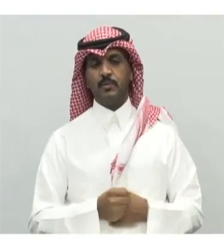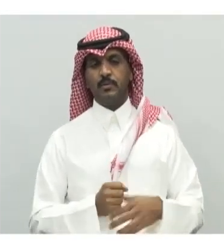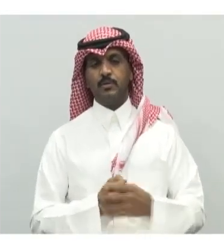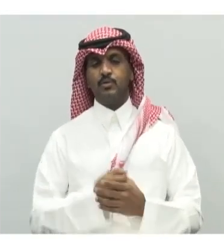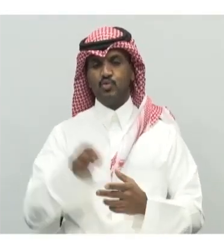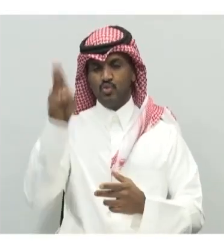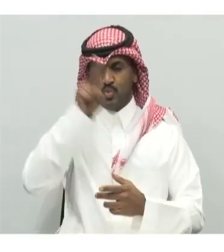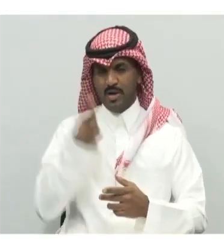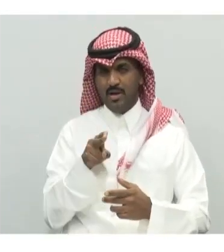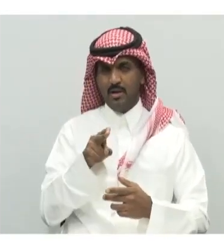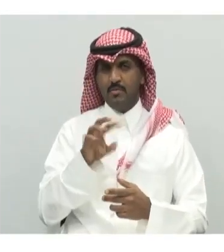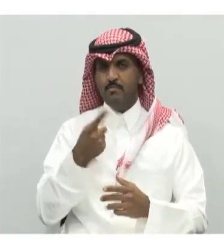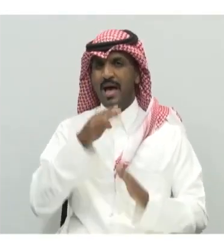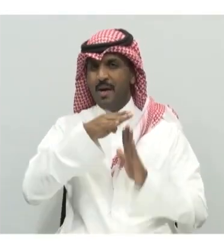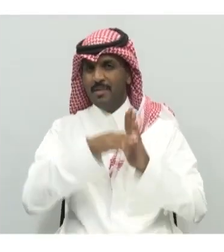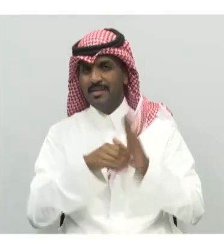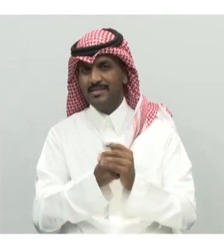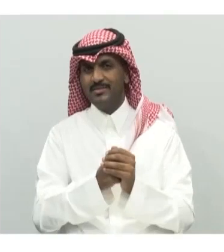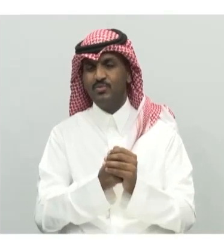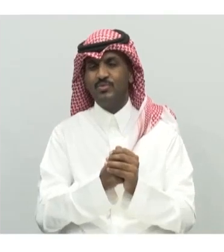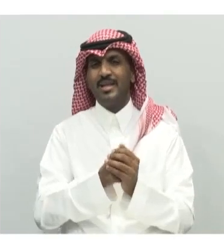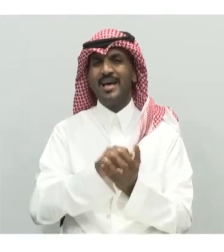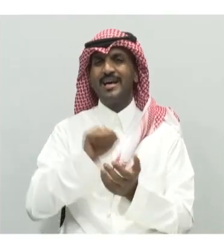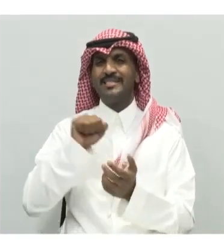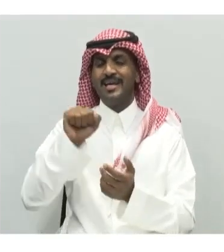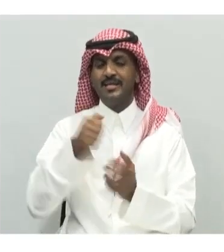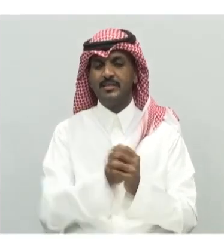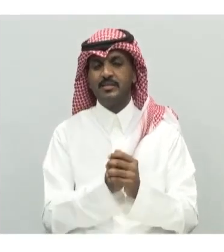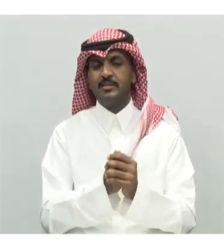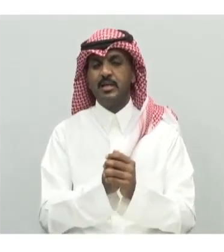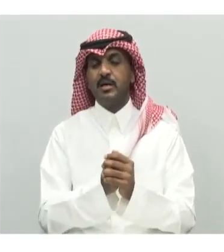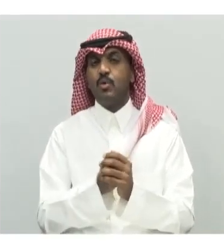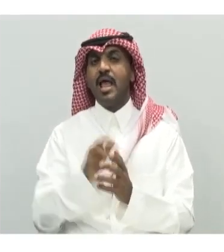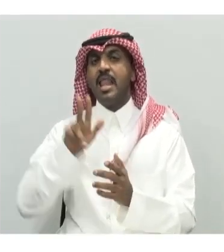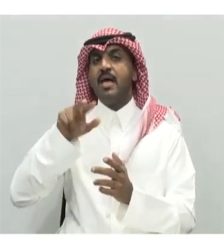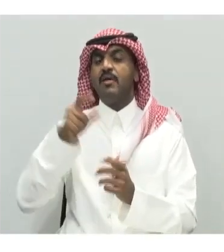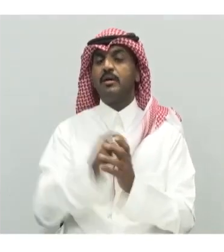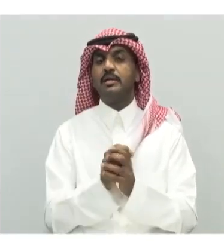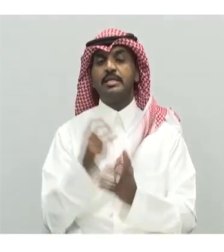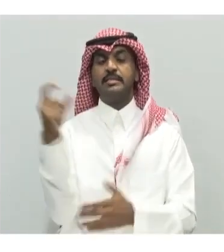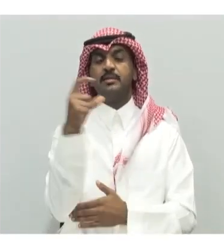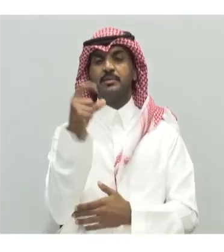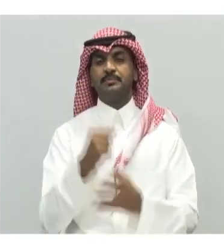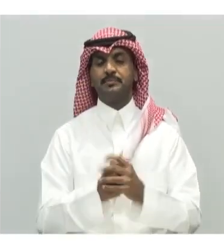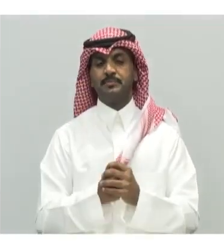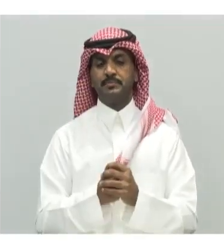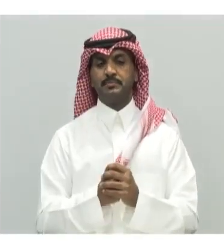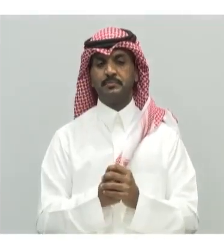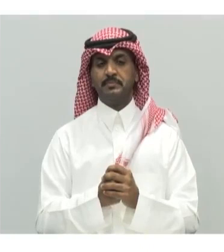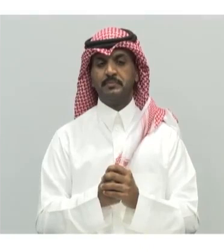ما ابرز خصائص الحضاره الاسلاميه بعد ان عرفنا مفهوم الحضاره الاسلاميه